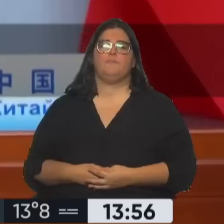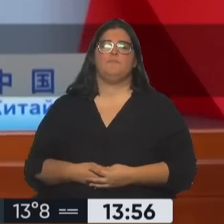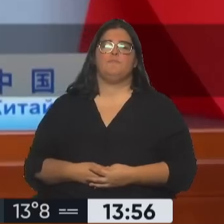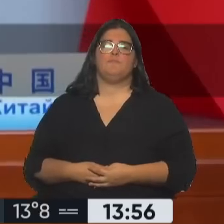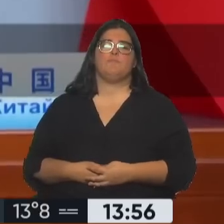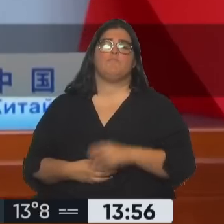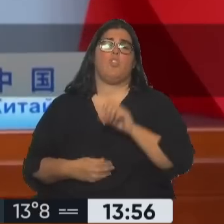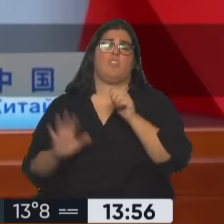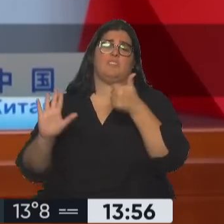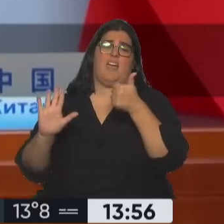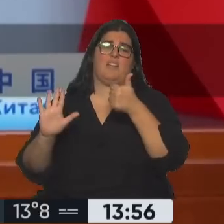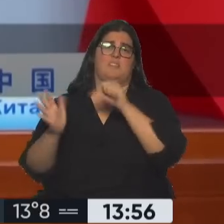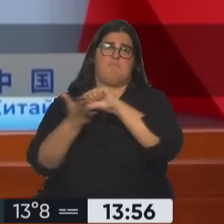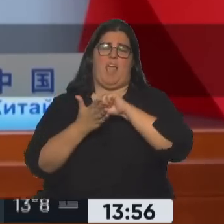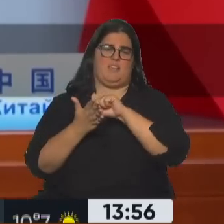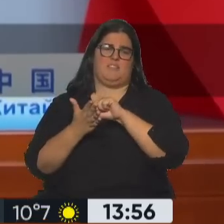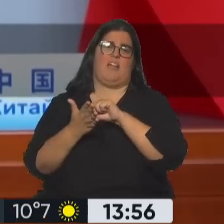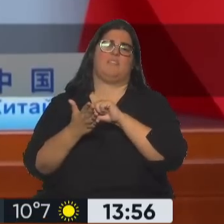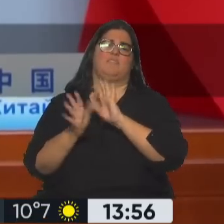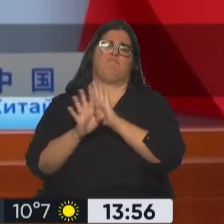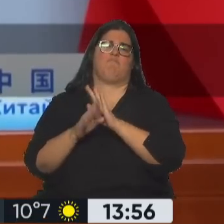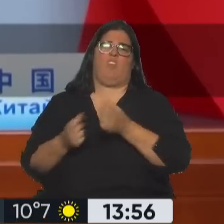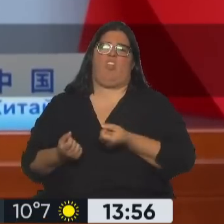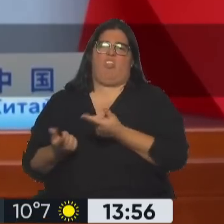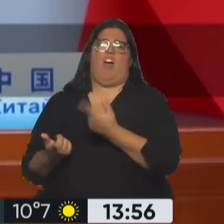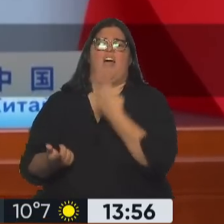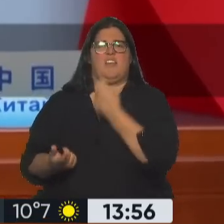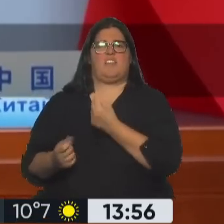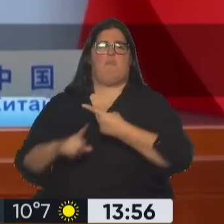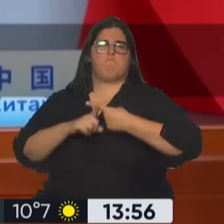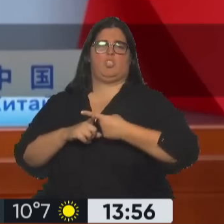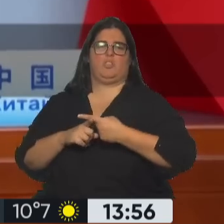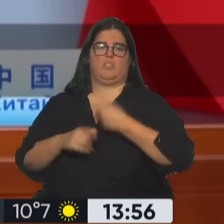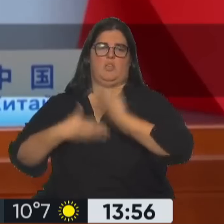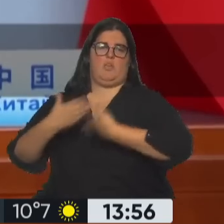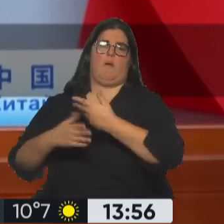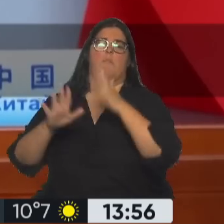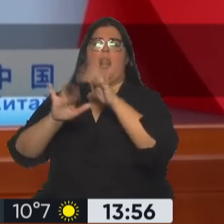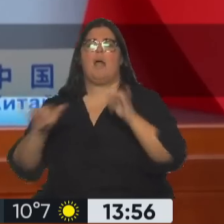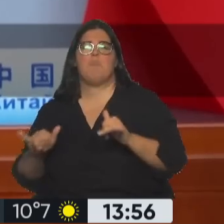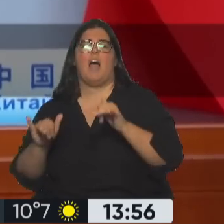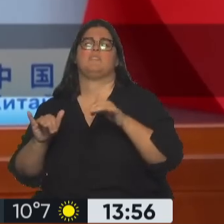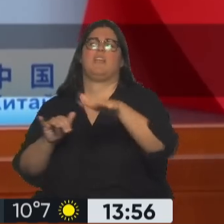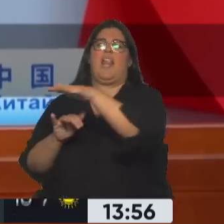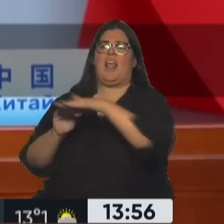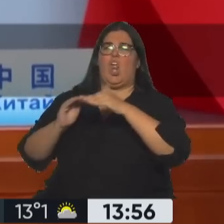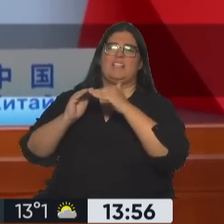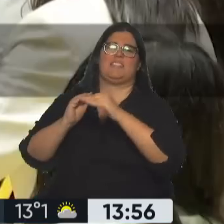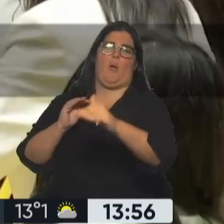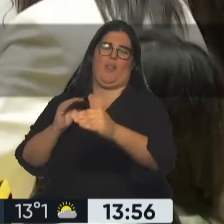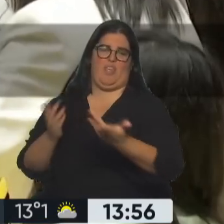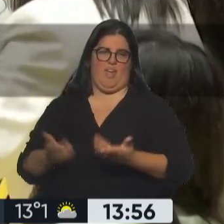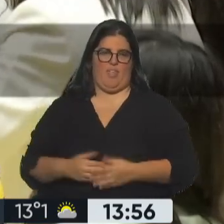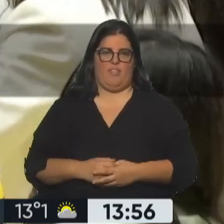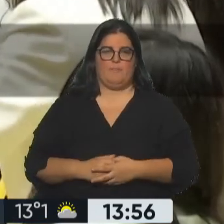兴增添新助力，为地区和平稳定注入强